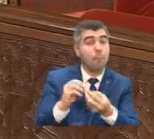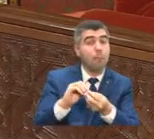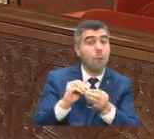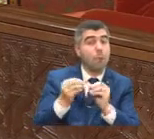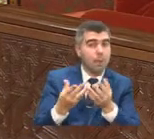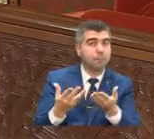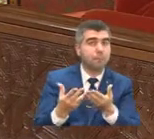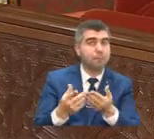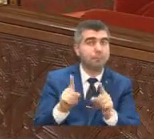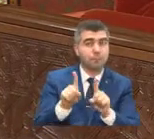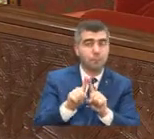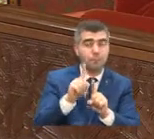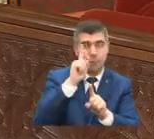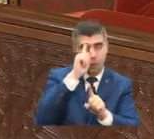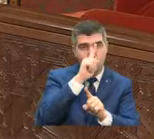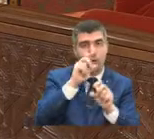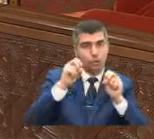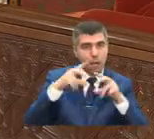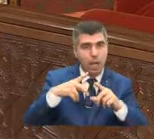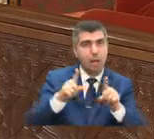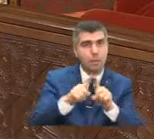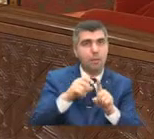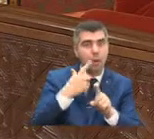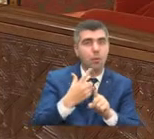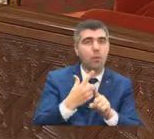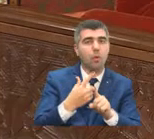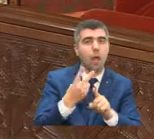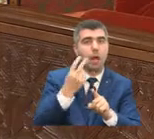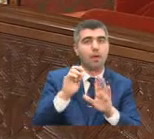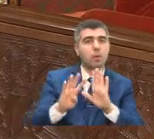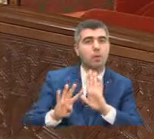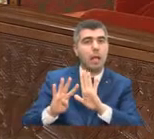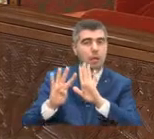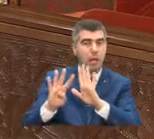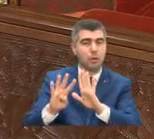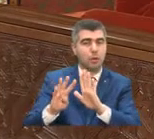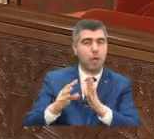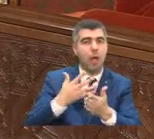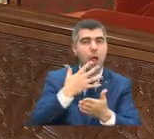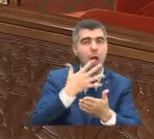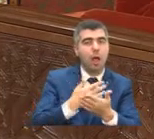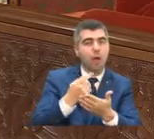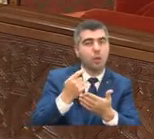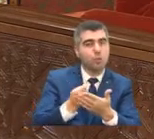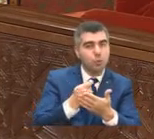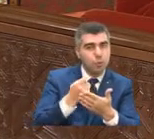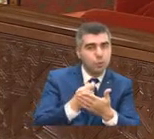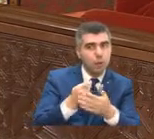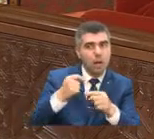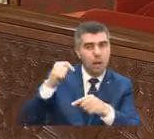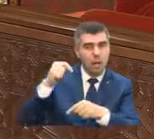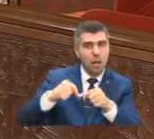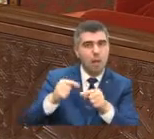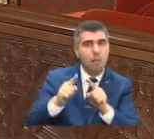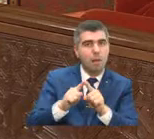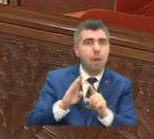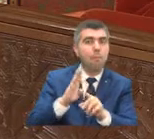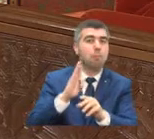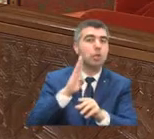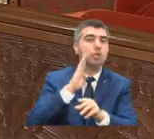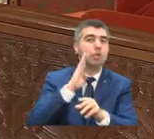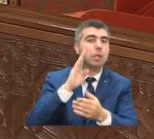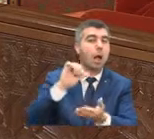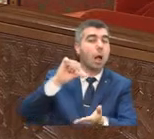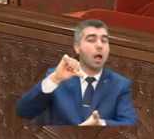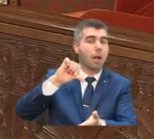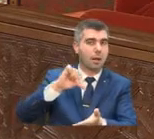غيتم ان شاء الله في 2019 تعزيز موارد البشريه ديال القنصليات بما فيها يعني بعض القنصليات اللي كتعرف هذه الخصائص في بروكسل مثلا، واللي ان شاء الله